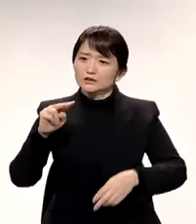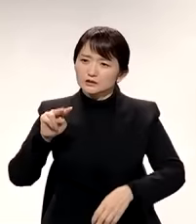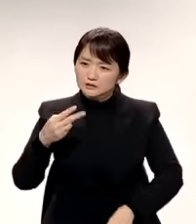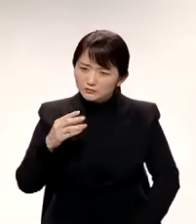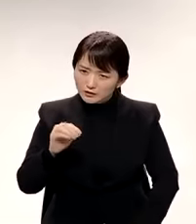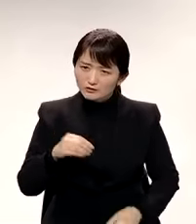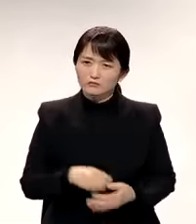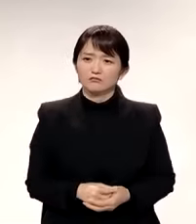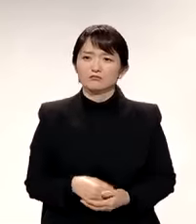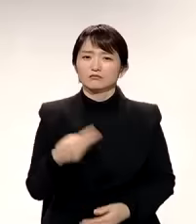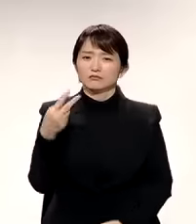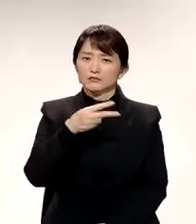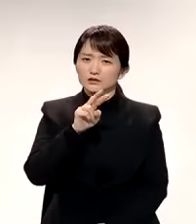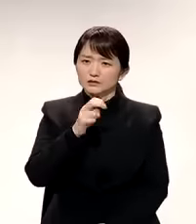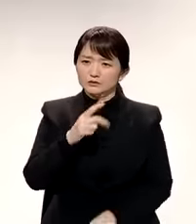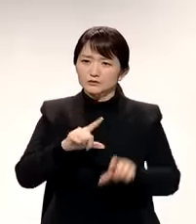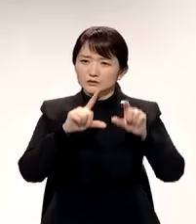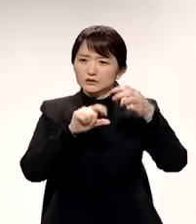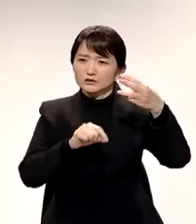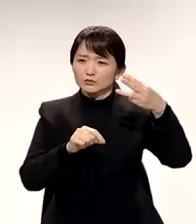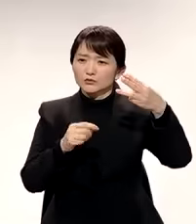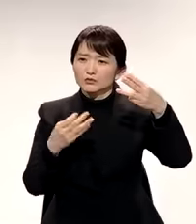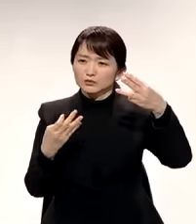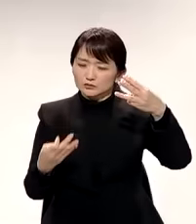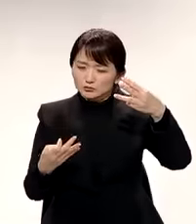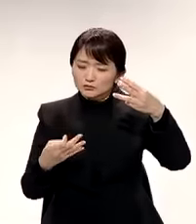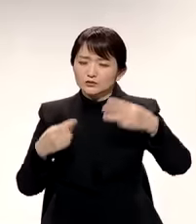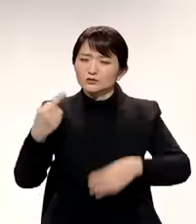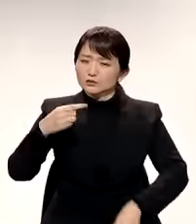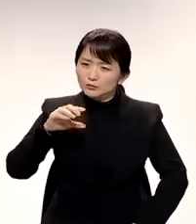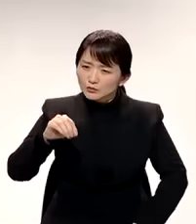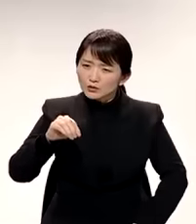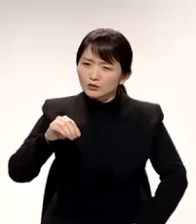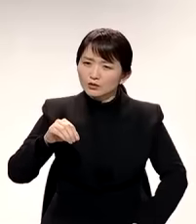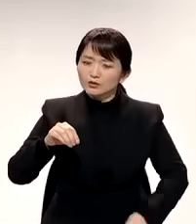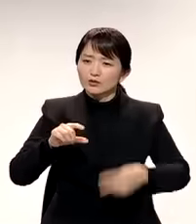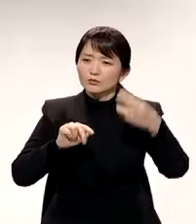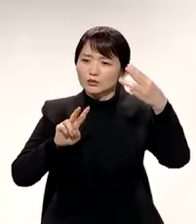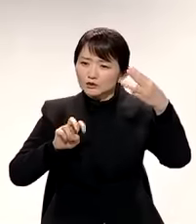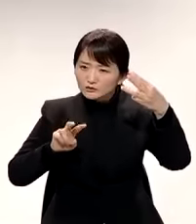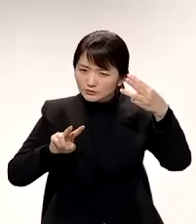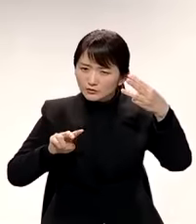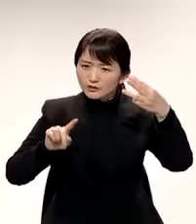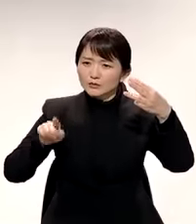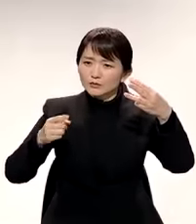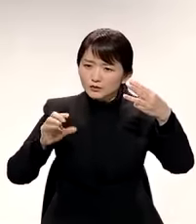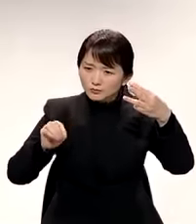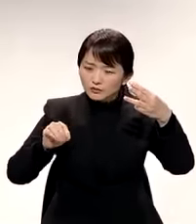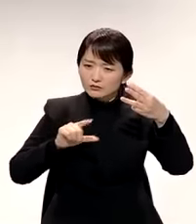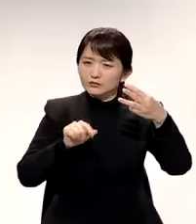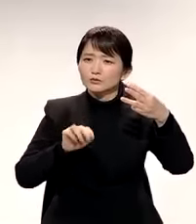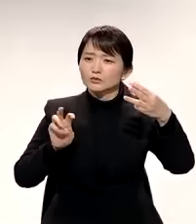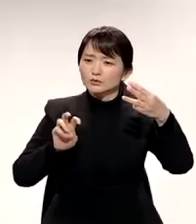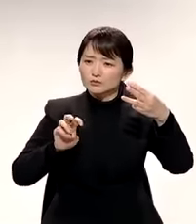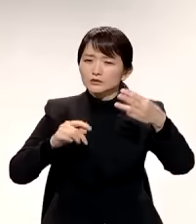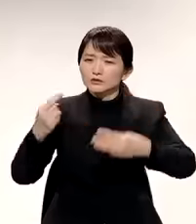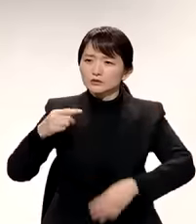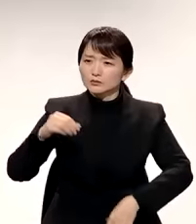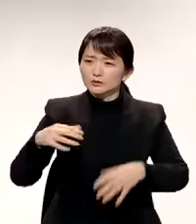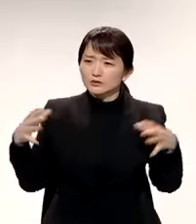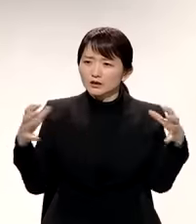달에 1만 원 3월 30일 날 1천만 원 총 38회에 걸쳐서 5억 이상 5억 740만